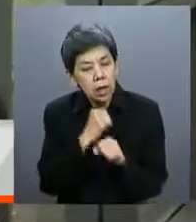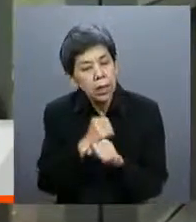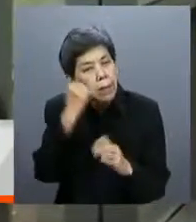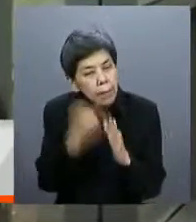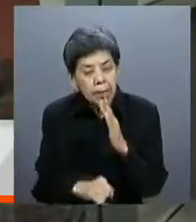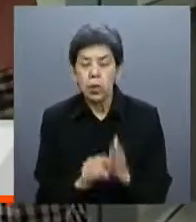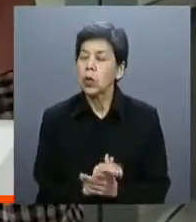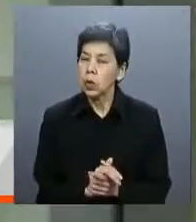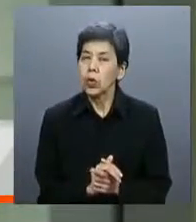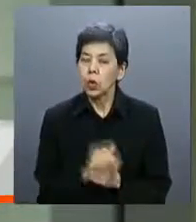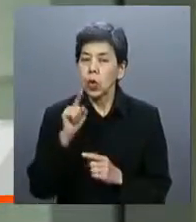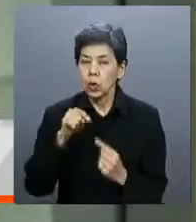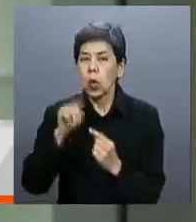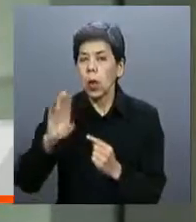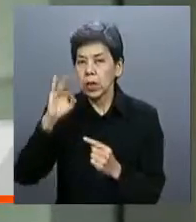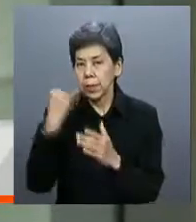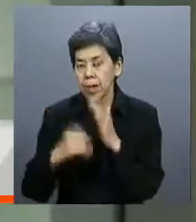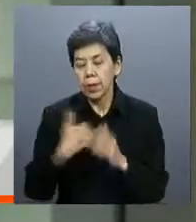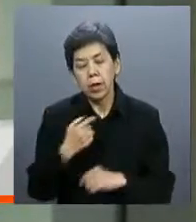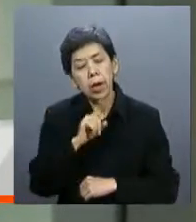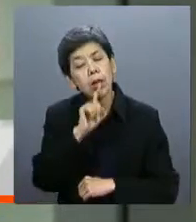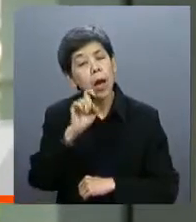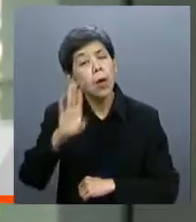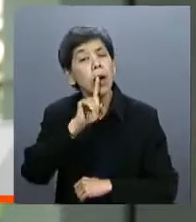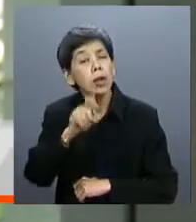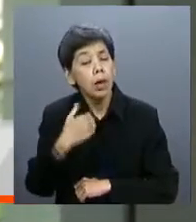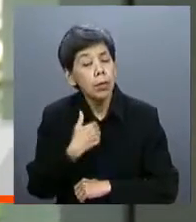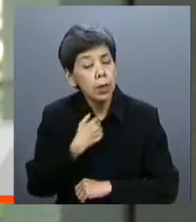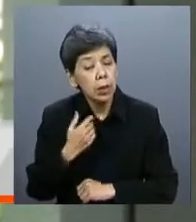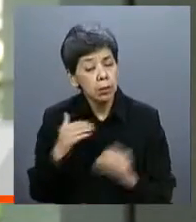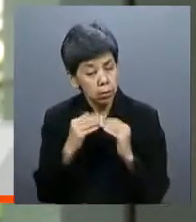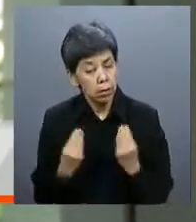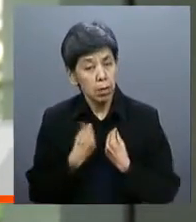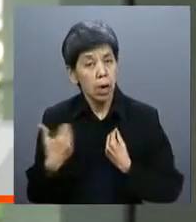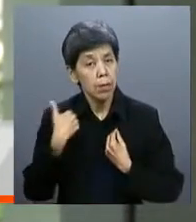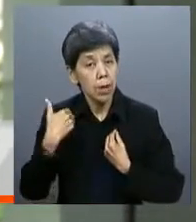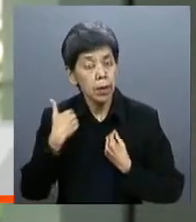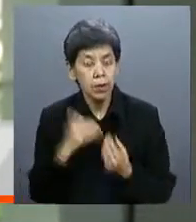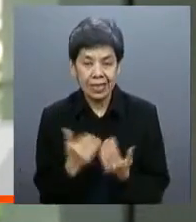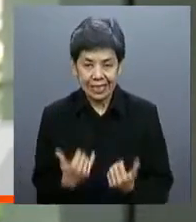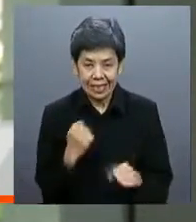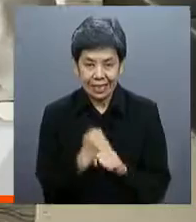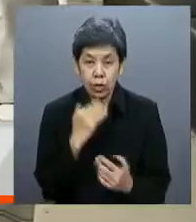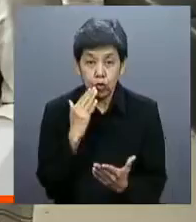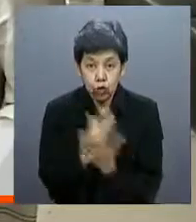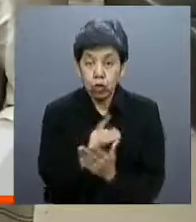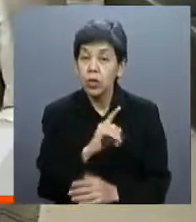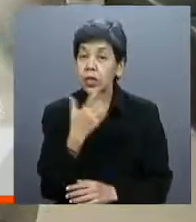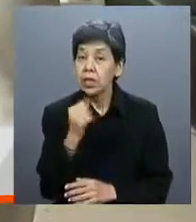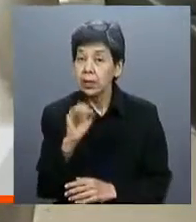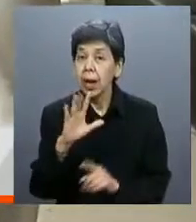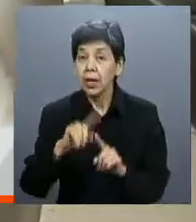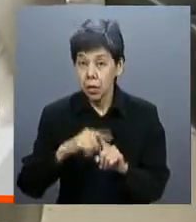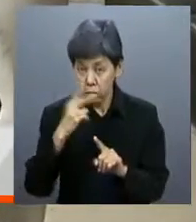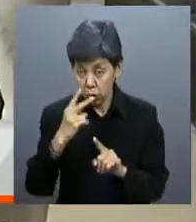ผิดร้ายแรงต่อบริษัทตั้งคำถามกลับถึงบริษัทว่ามีความชอบธรรมหรือไม่เพราะการหยุดงานในวันที่15กุมภ